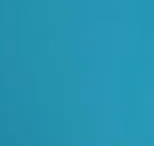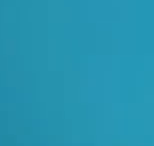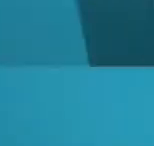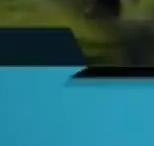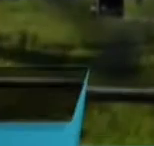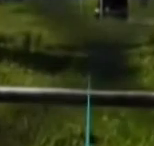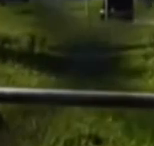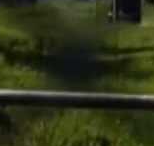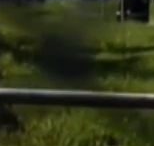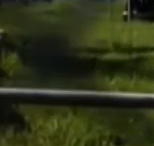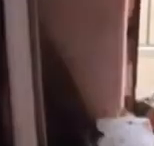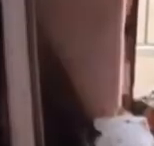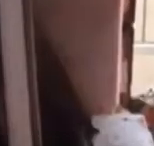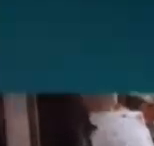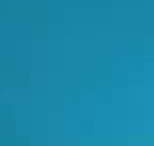Дякую. Дякую.